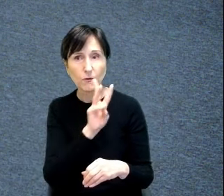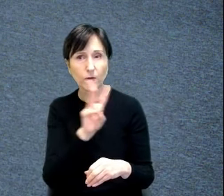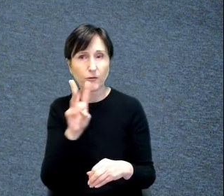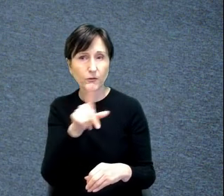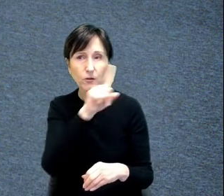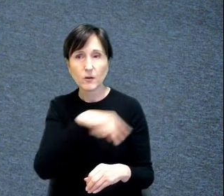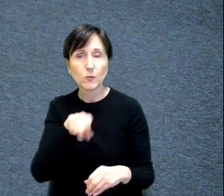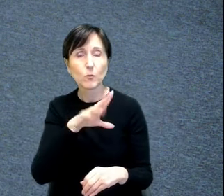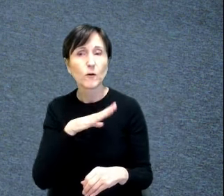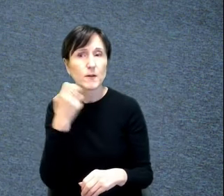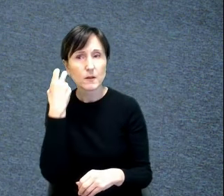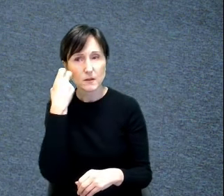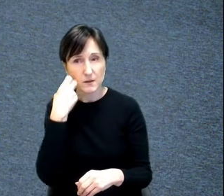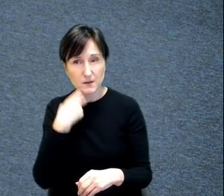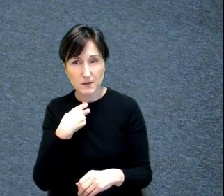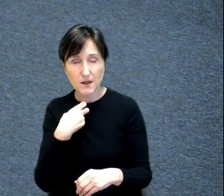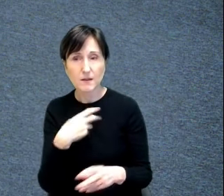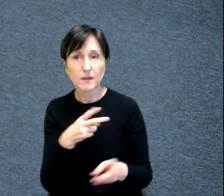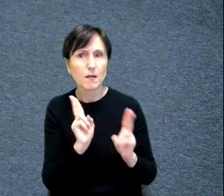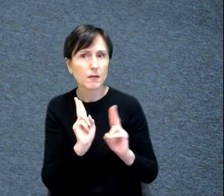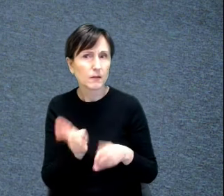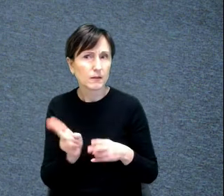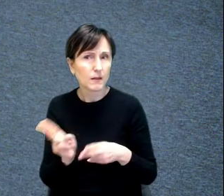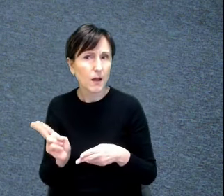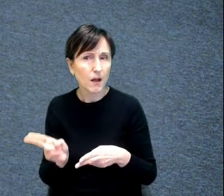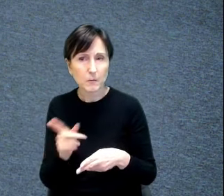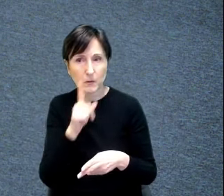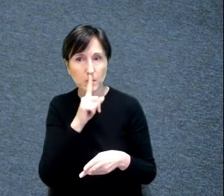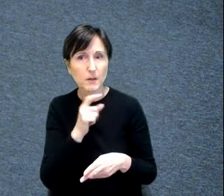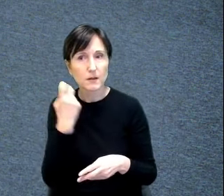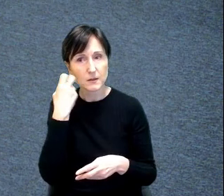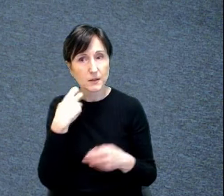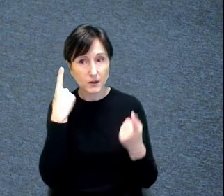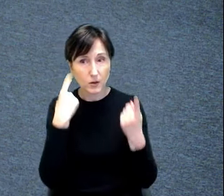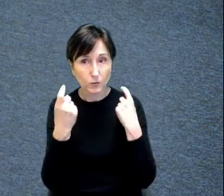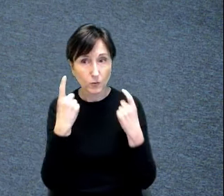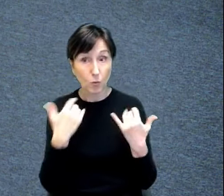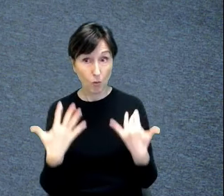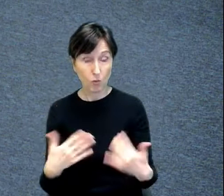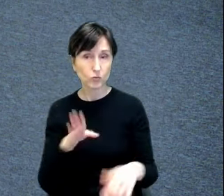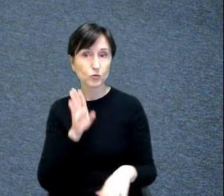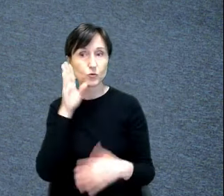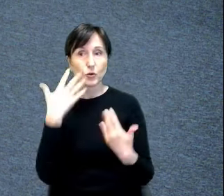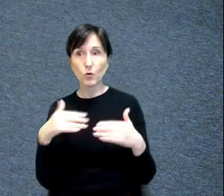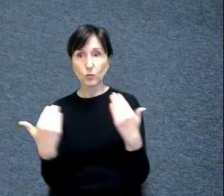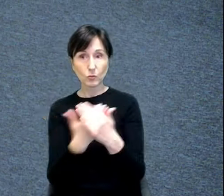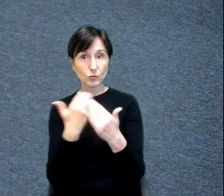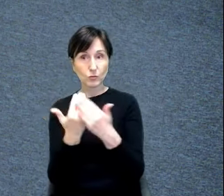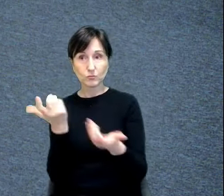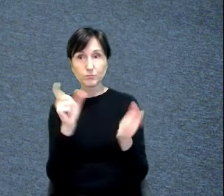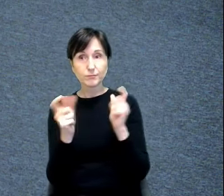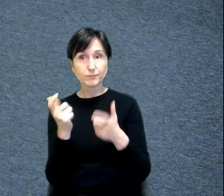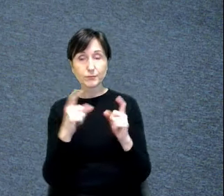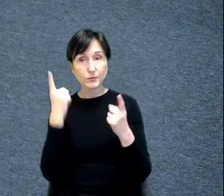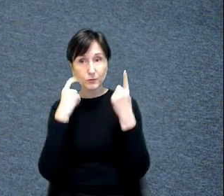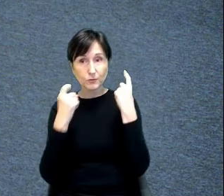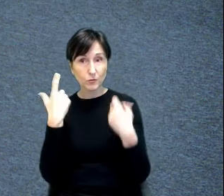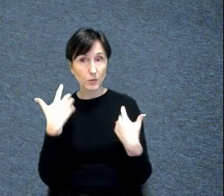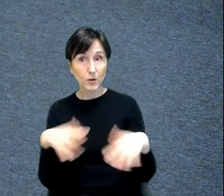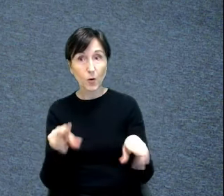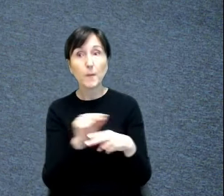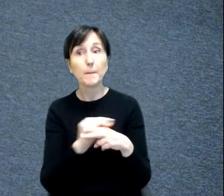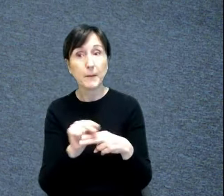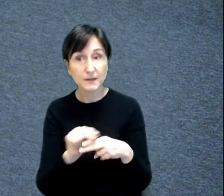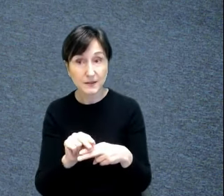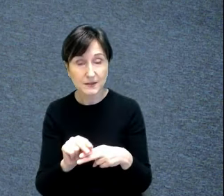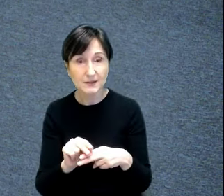buvo ten lapkričio mėnesį atnaujintas šiandien žiūriu jis šiandien iš ryto yra atnaujintas ir viskas pataisy tai praktiškai jau jau